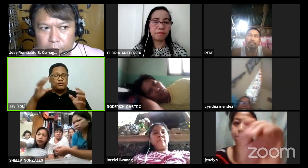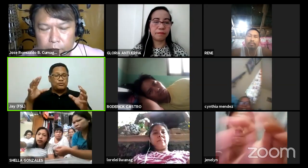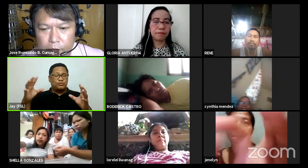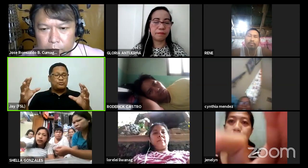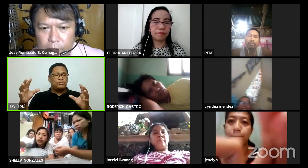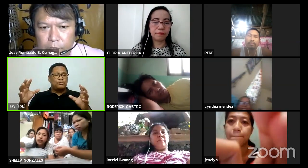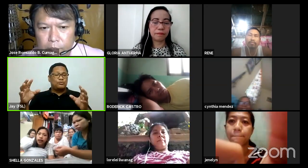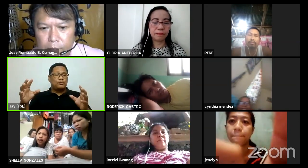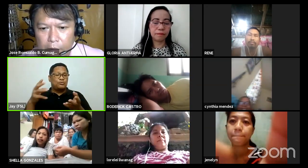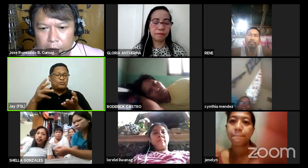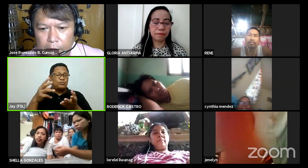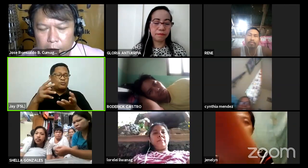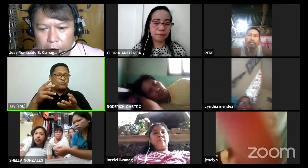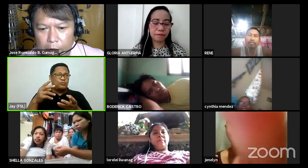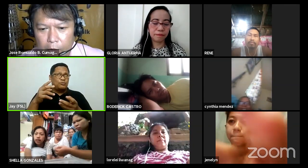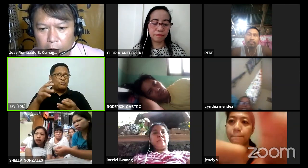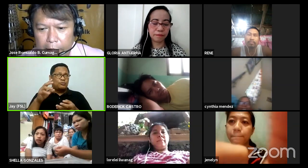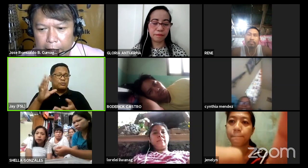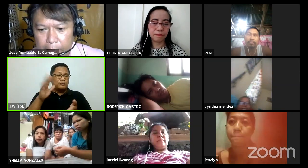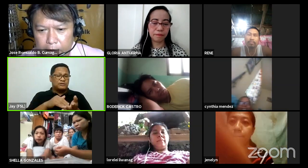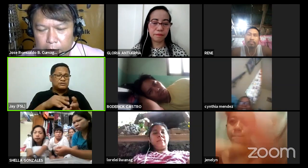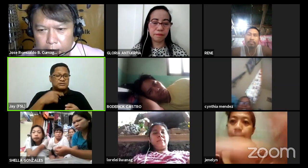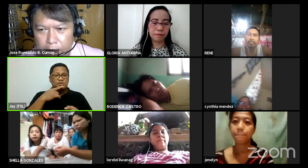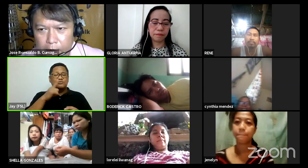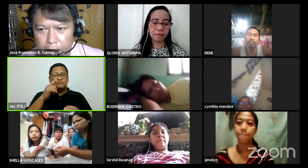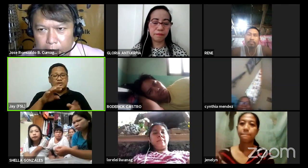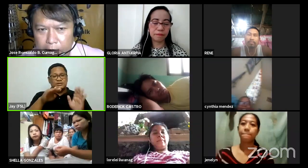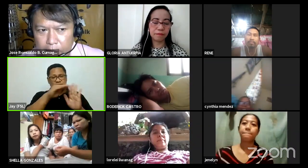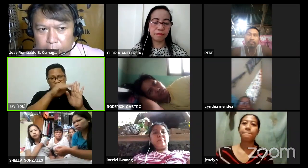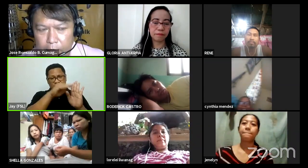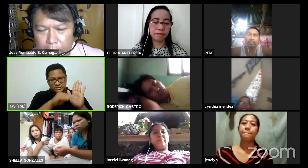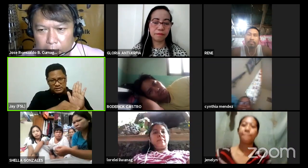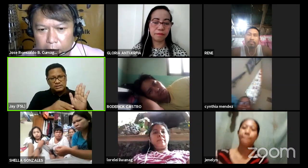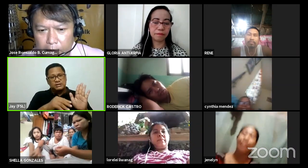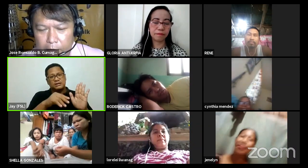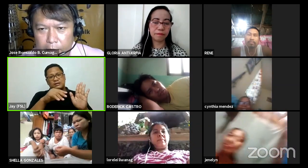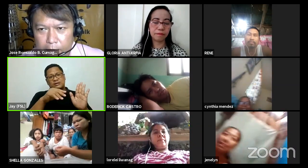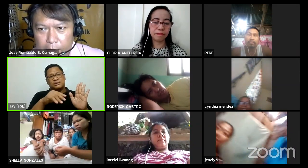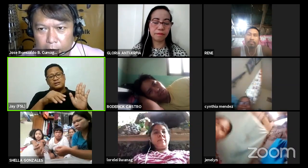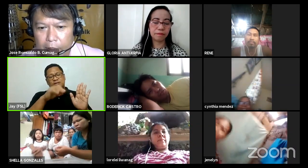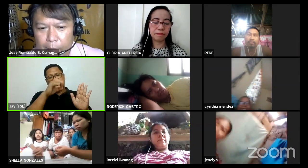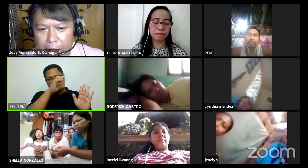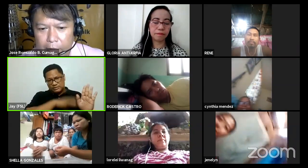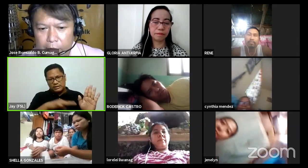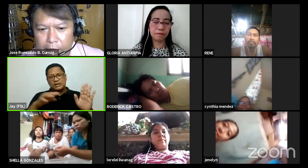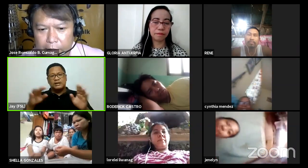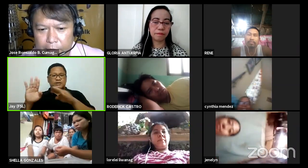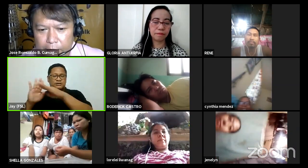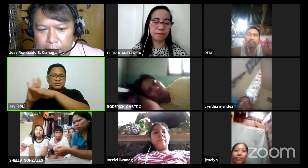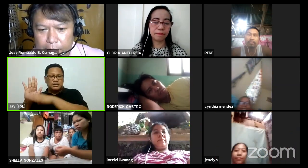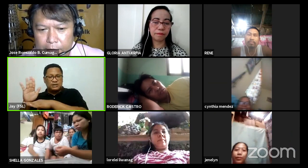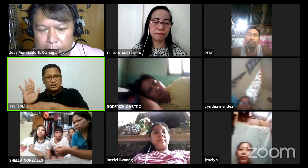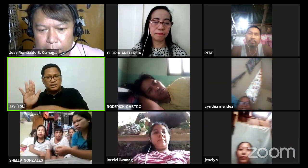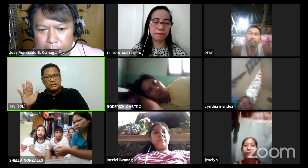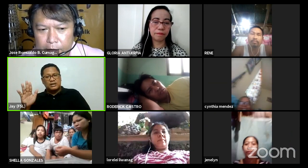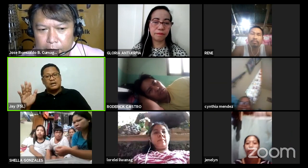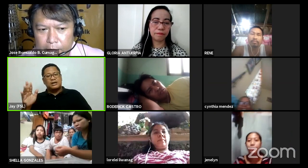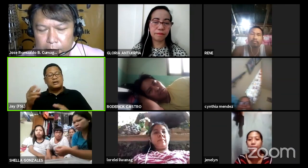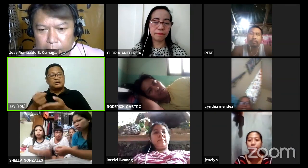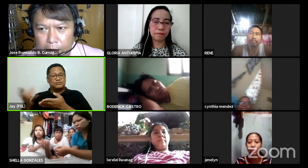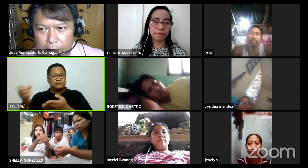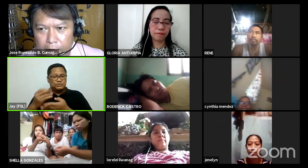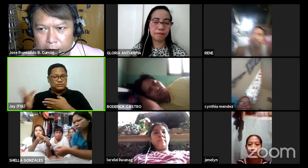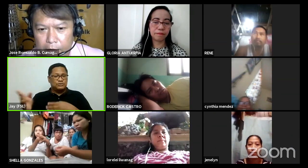negosyo, dalawa lang papel kailangan. Isa, listahan ng gastusin. Okay. Isa, listahan ng kita. So, pag Mario, ano yan, pag